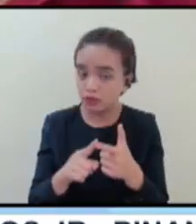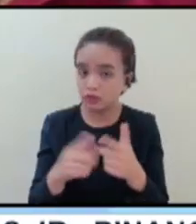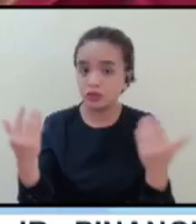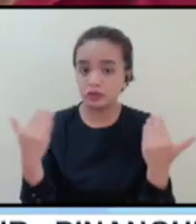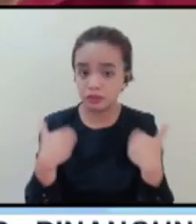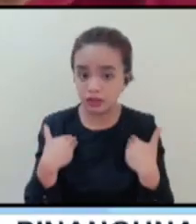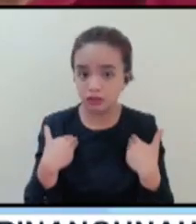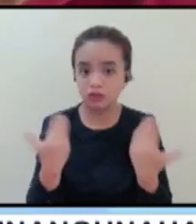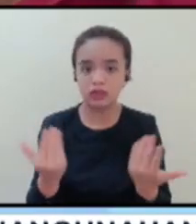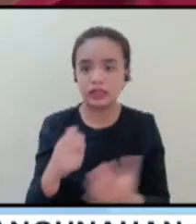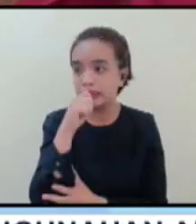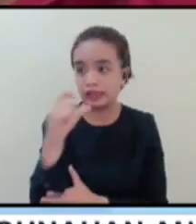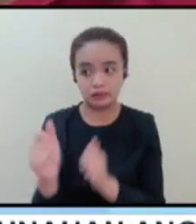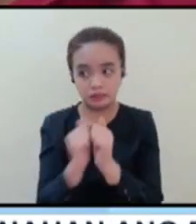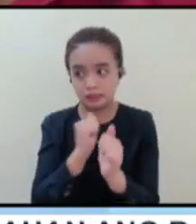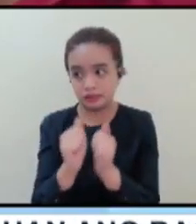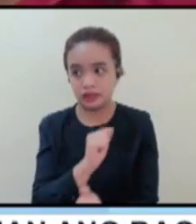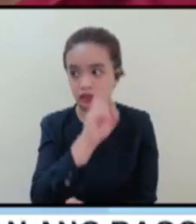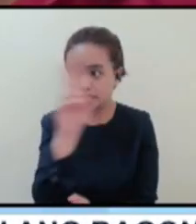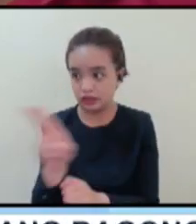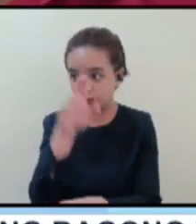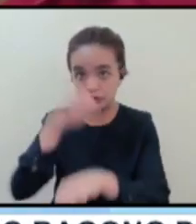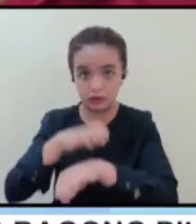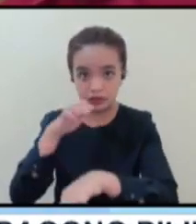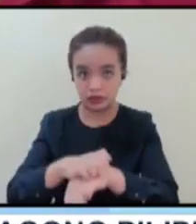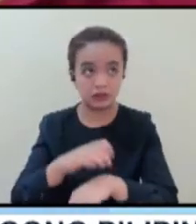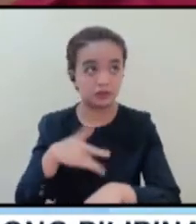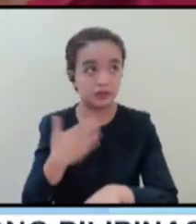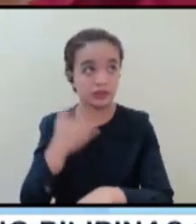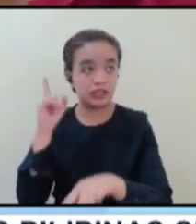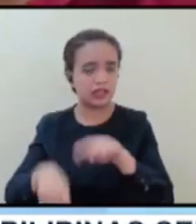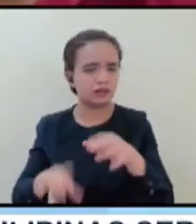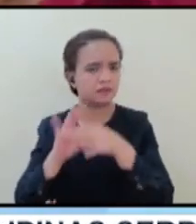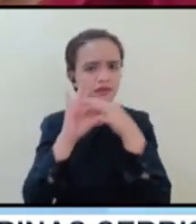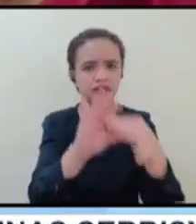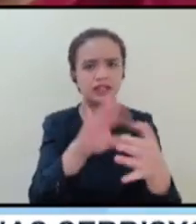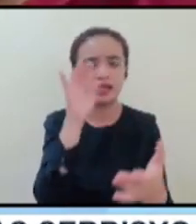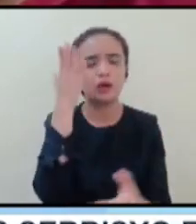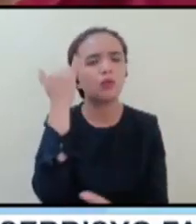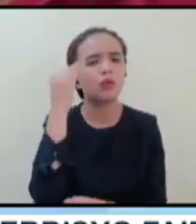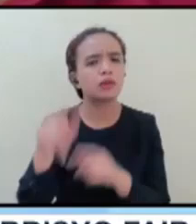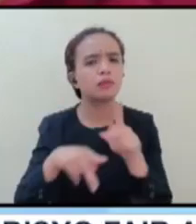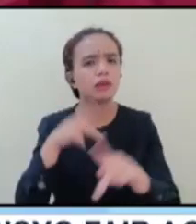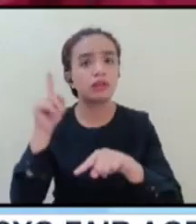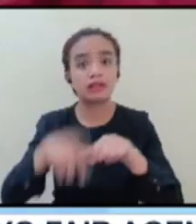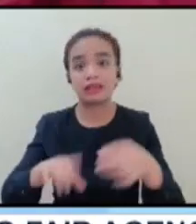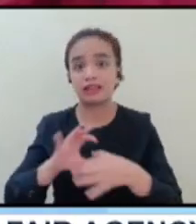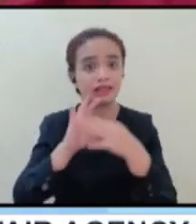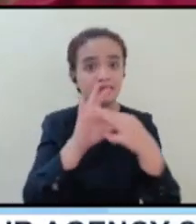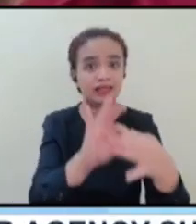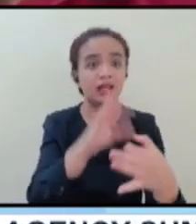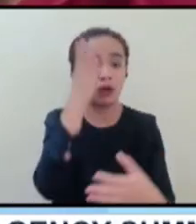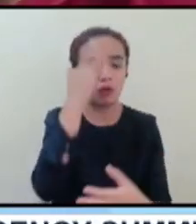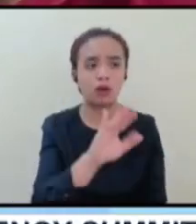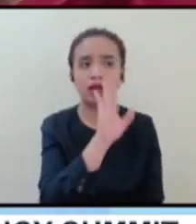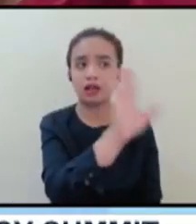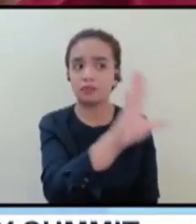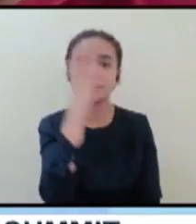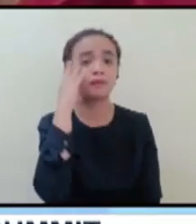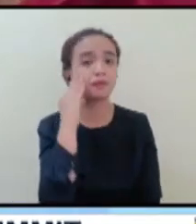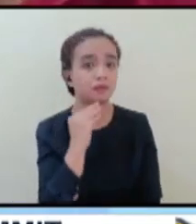yung dahil ginagamit ang English ang hindi makarelate ang mga tao. Kaya hindi makarelate ang mga tao sapagkat sa kanilang